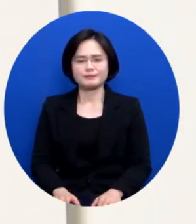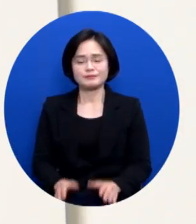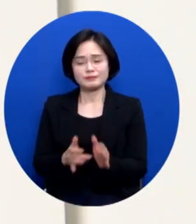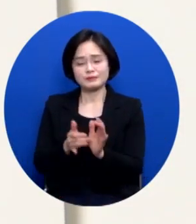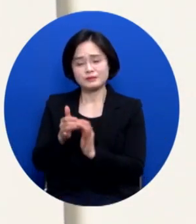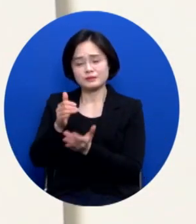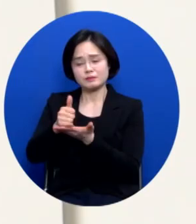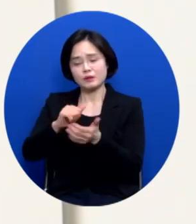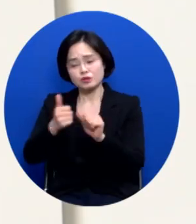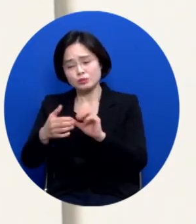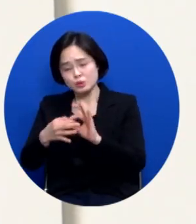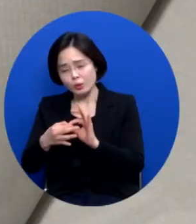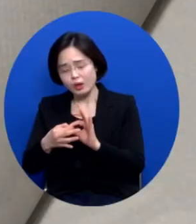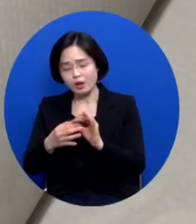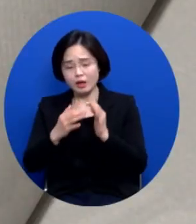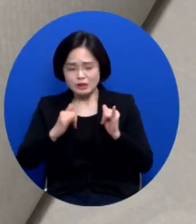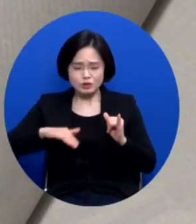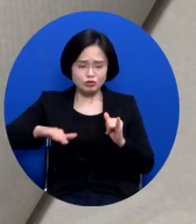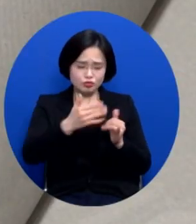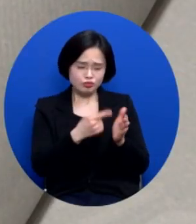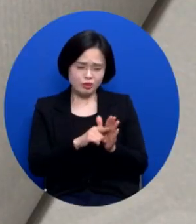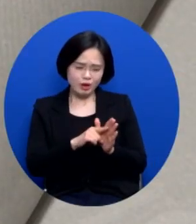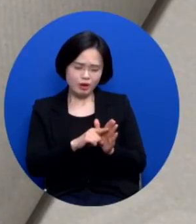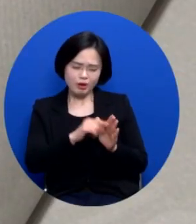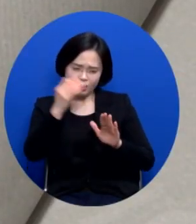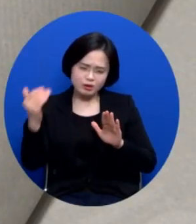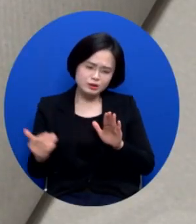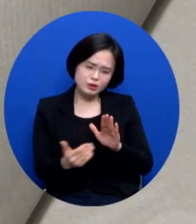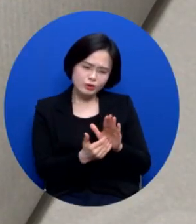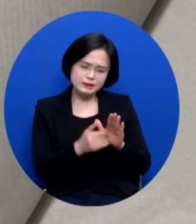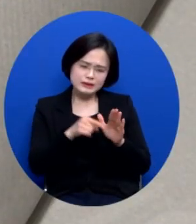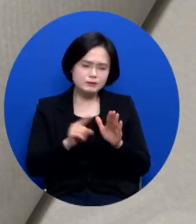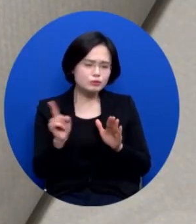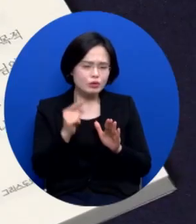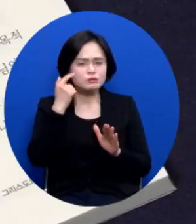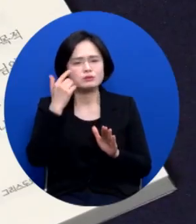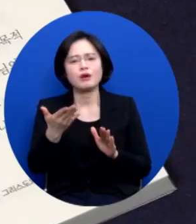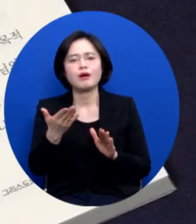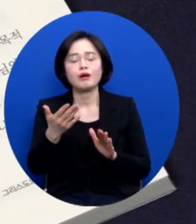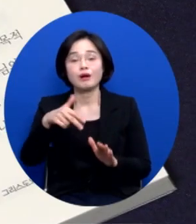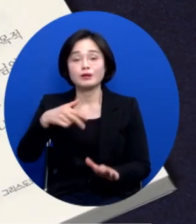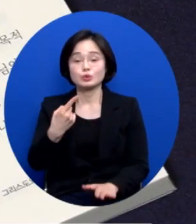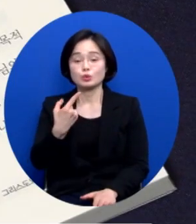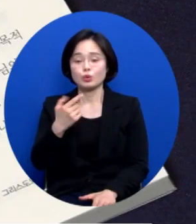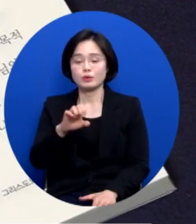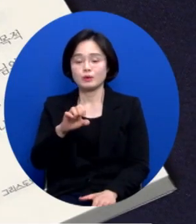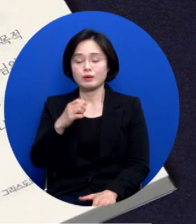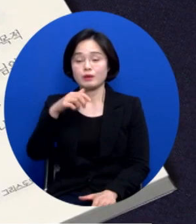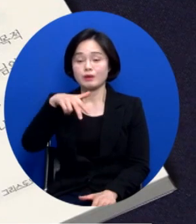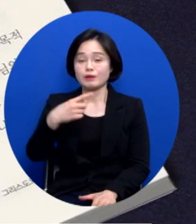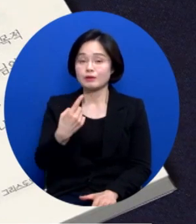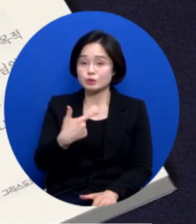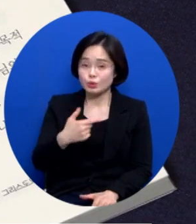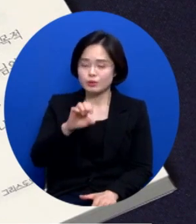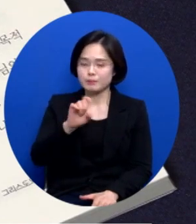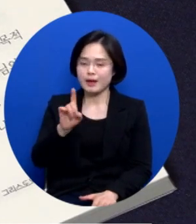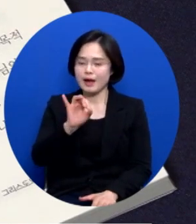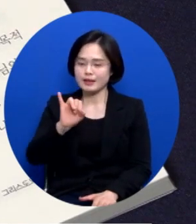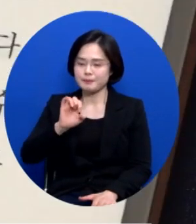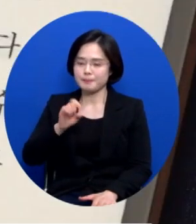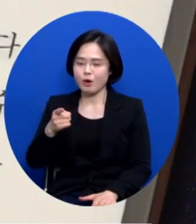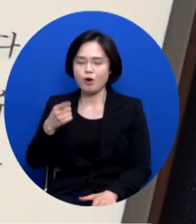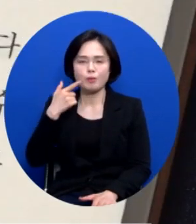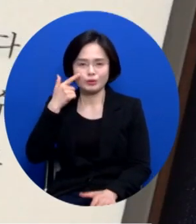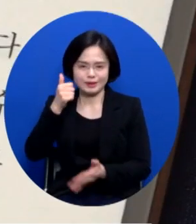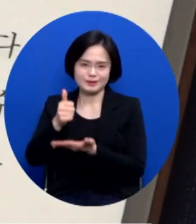성취하셨는가? 저자인 베들레헴 신학대학 총장 존 파이퍼 목사는 예수가 십자가 고난과 죽음을 통해 이룬